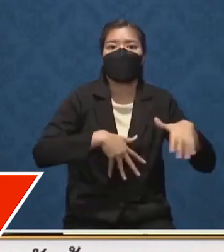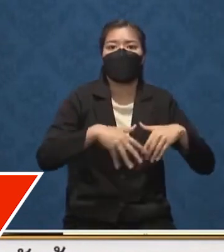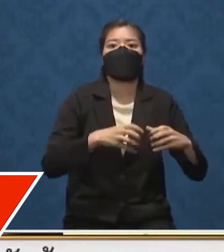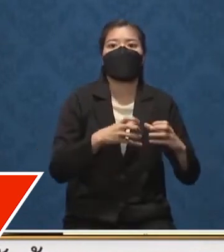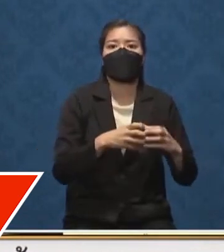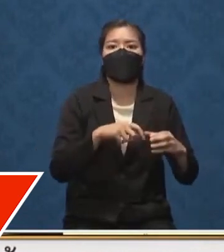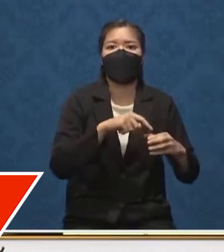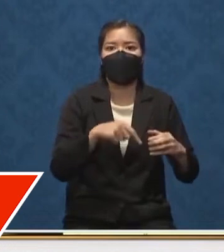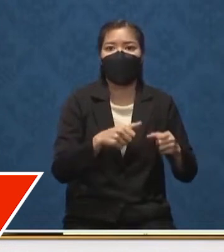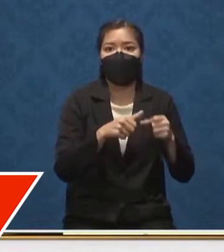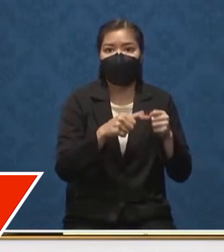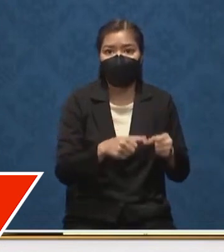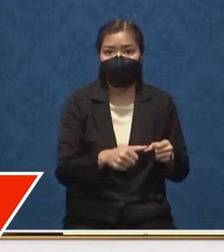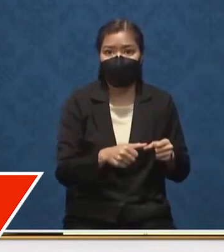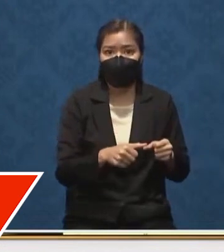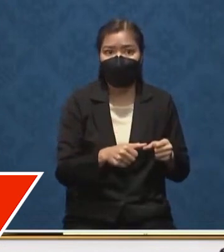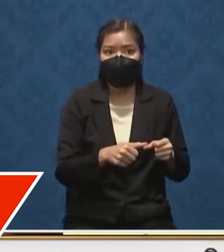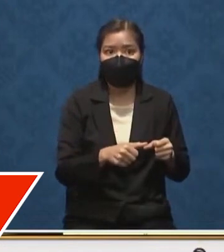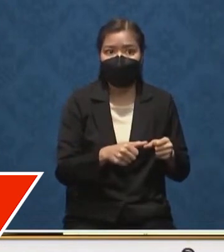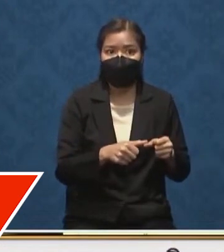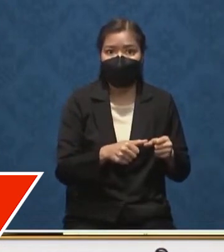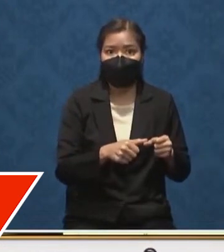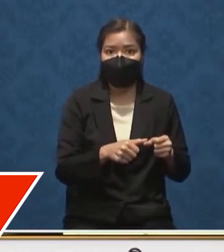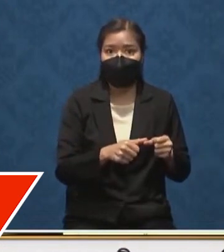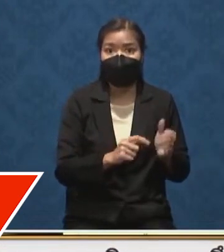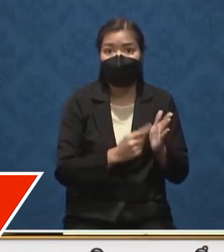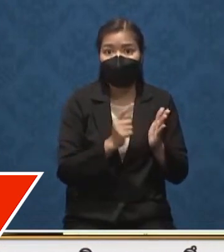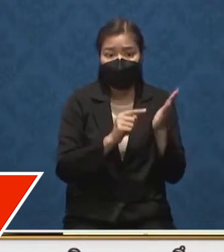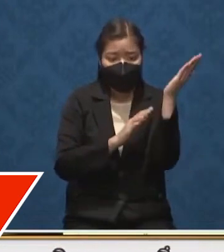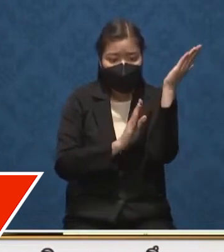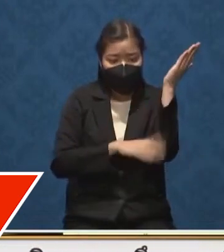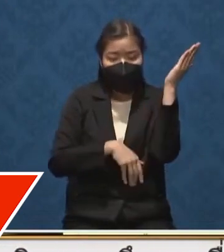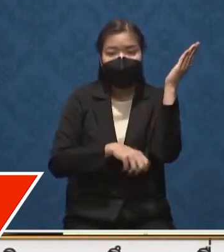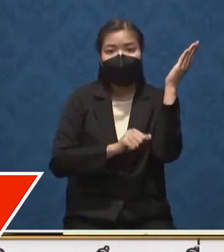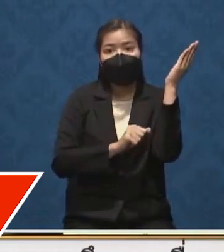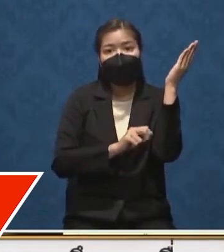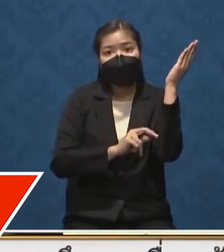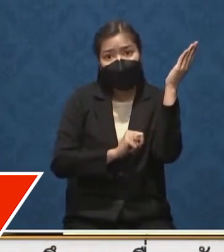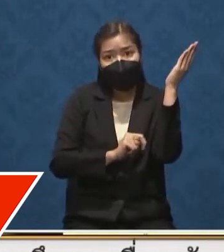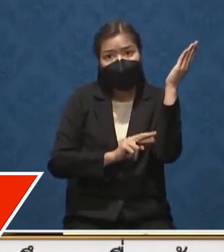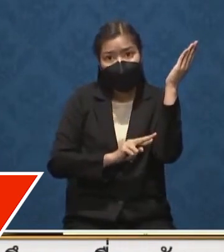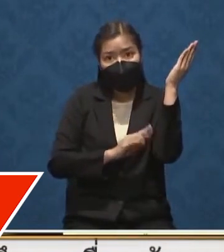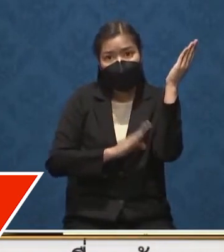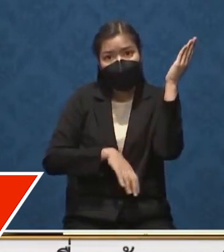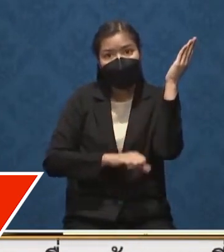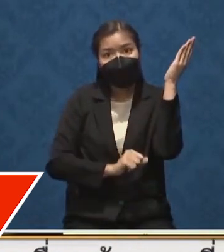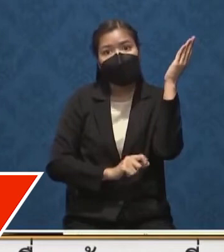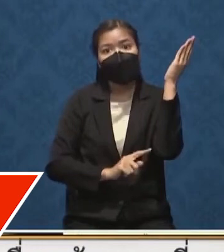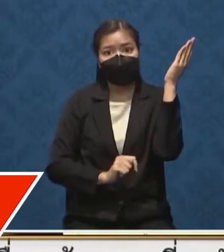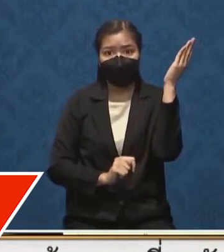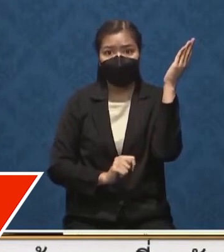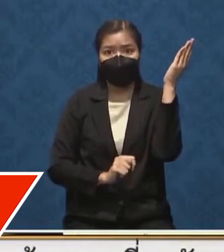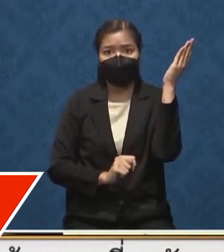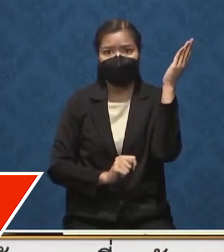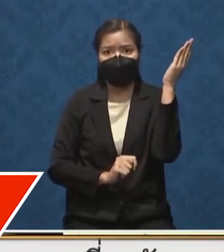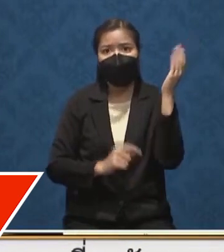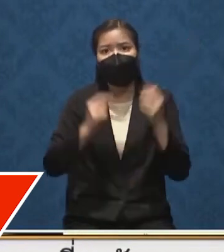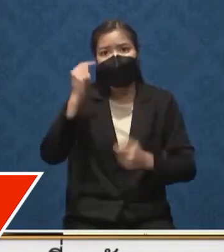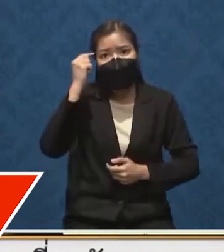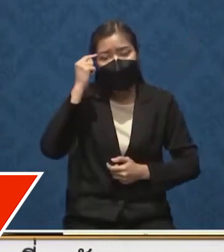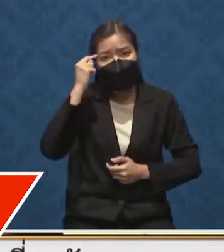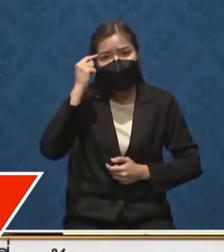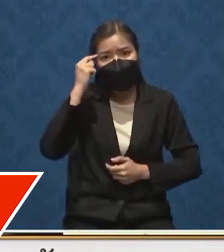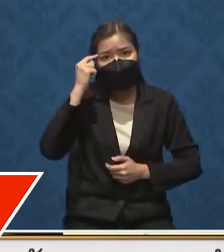แกนตั้งแต่ระนองไปจนถึงสตูนนั่นแหละครับท่านมีนโยบายในการที่